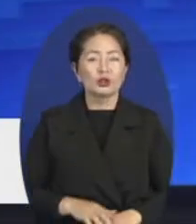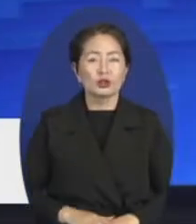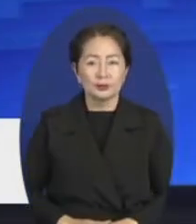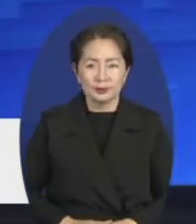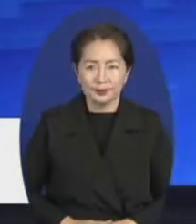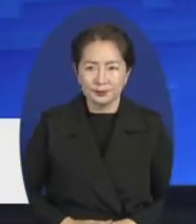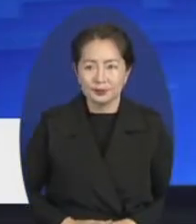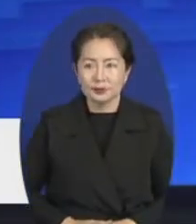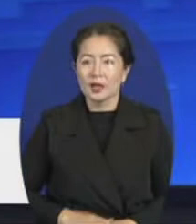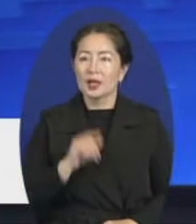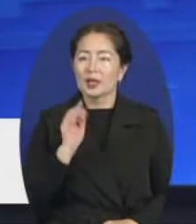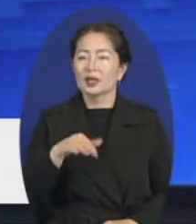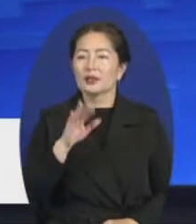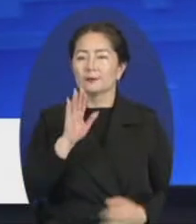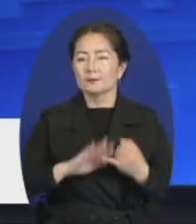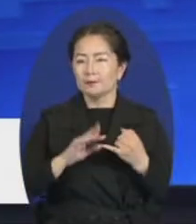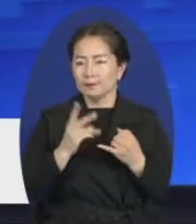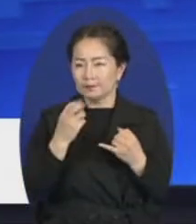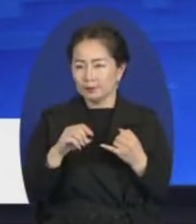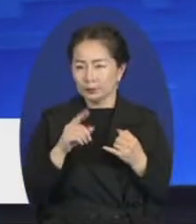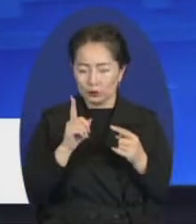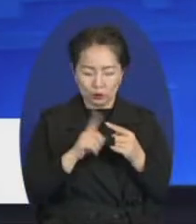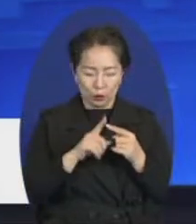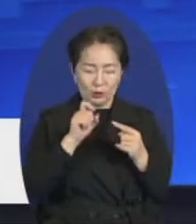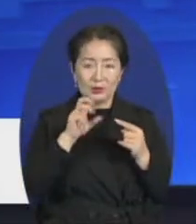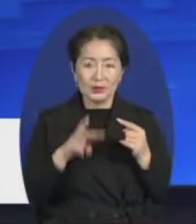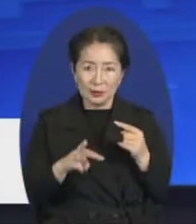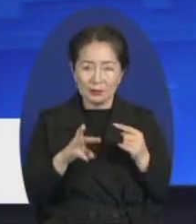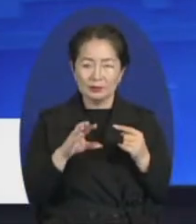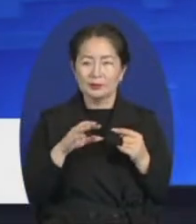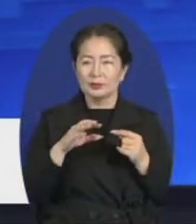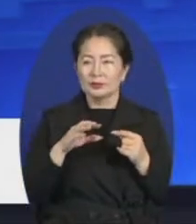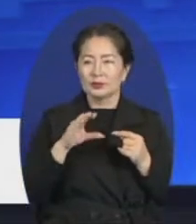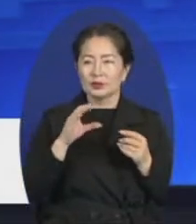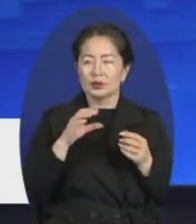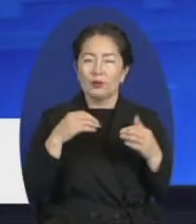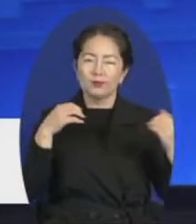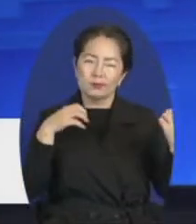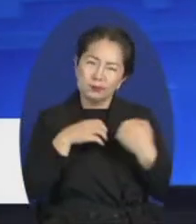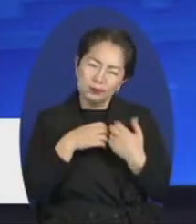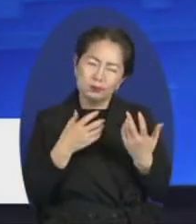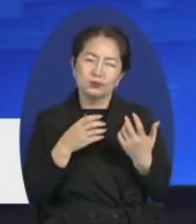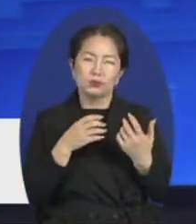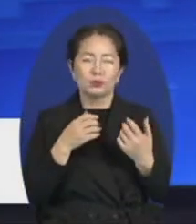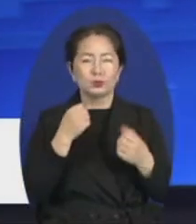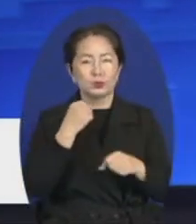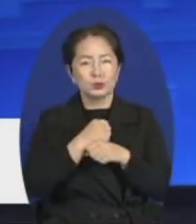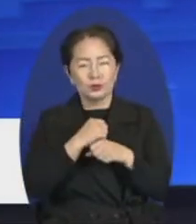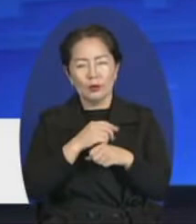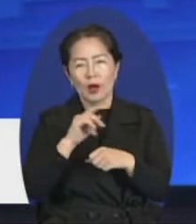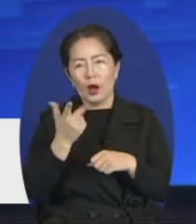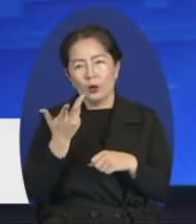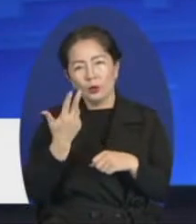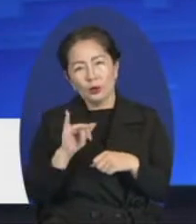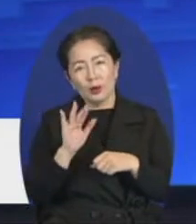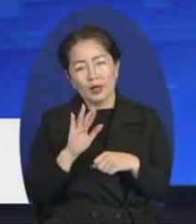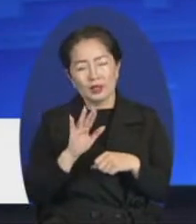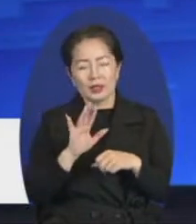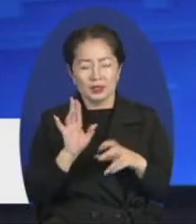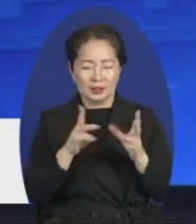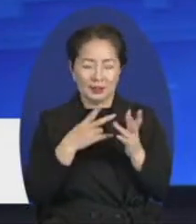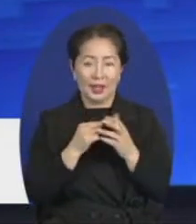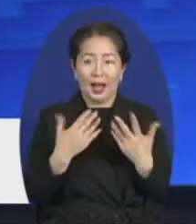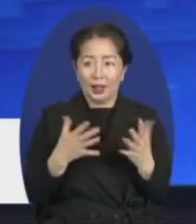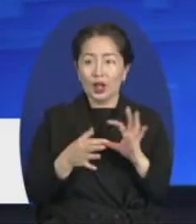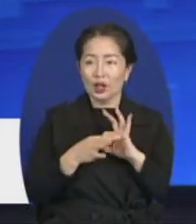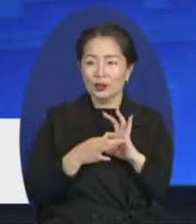авчиж. Тэр сүүлийн үед гарч байгаа төмөр замын салбарын аливаа осол аваар хөдөлмөрийн аюулгүй байдал нэгдсэн хяналт алдагдсантай холбоотой гэдгийг